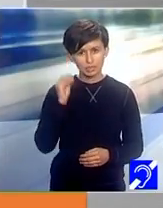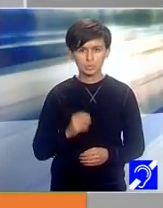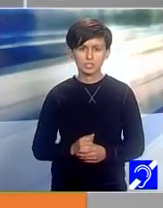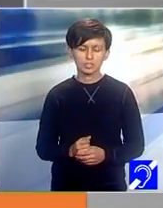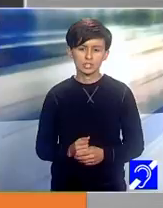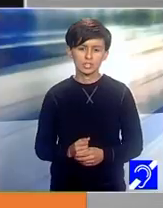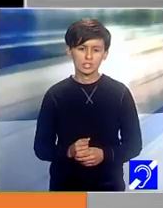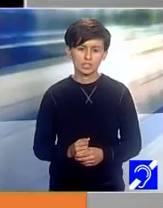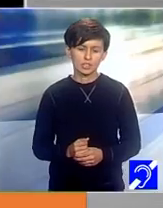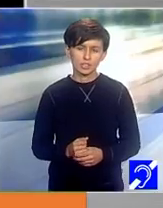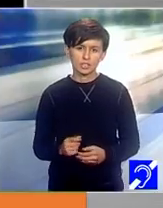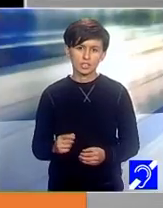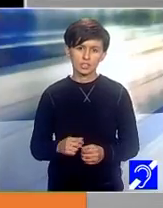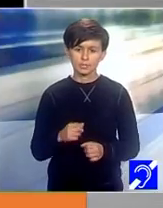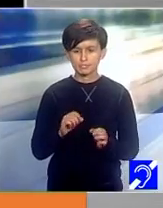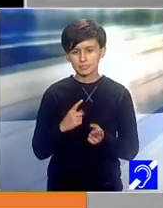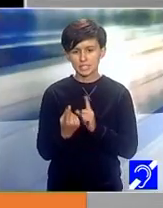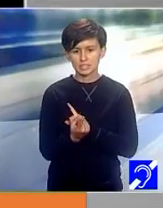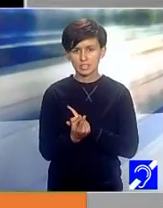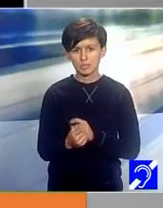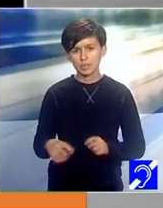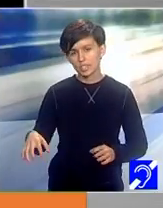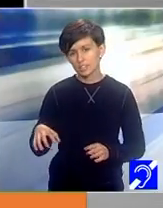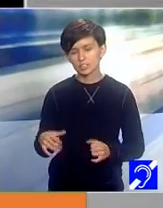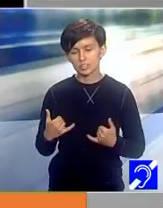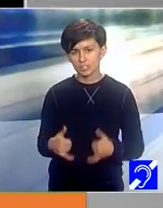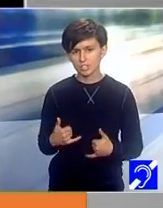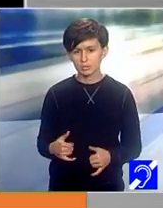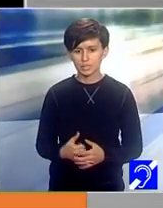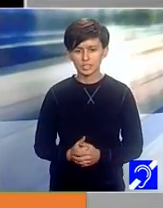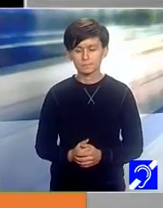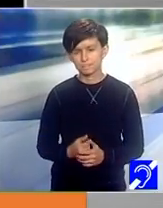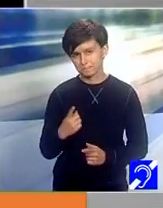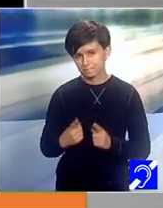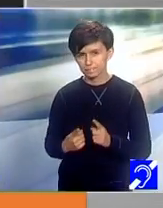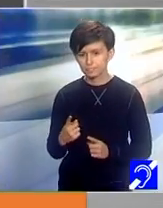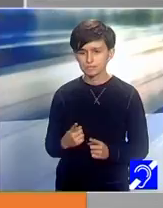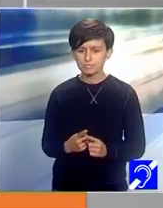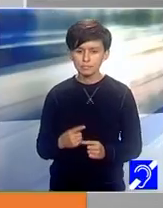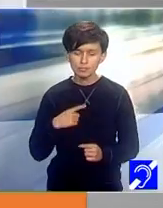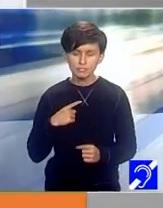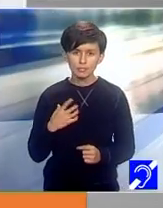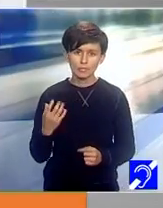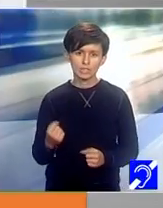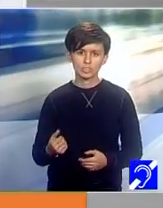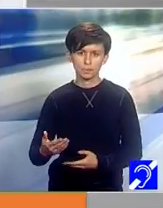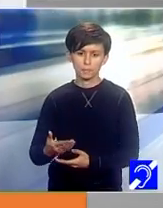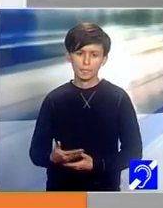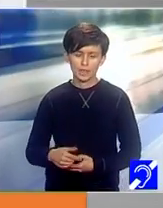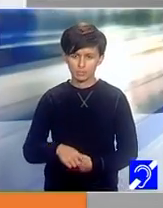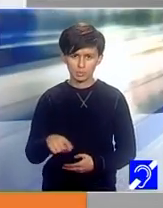într-o zonă contemporană. Practic, dacă e ce am adus noi, e